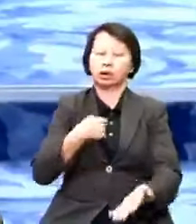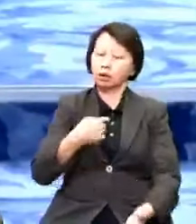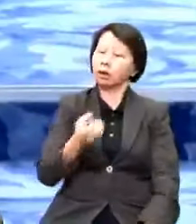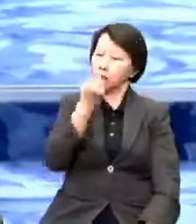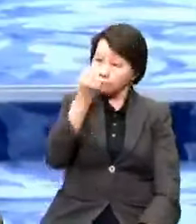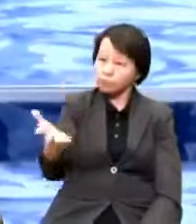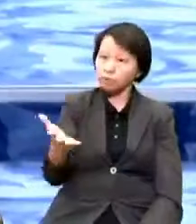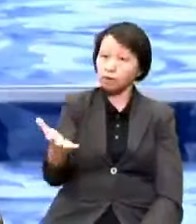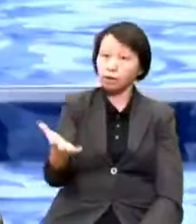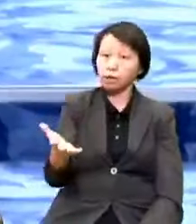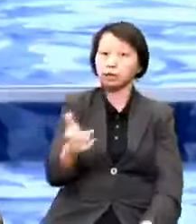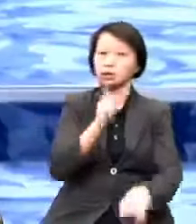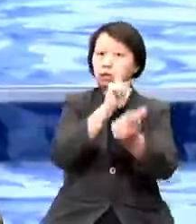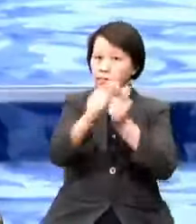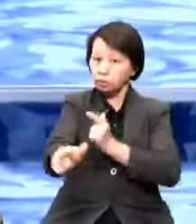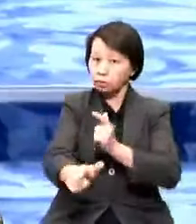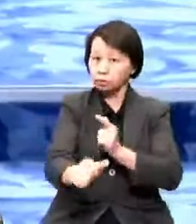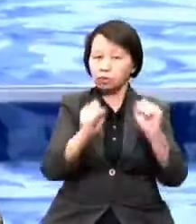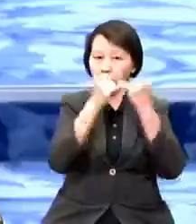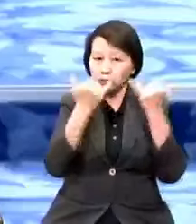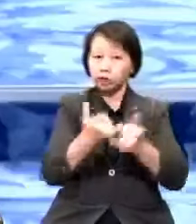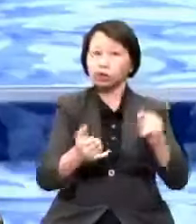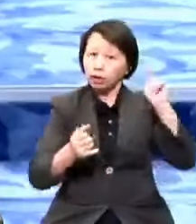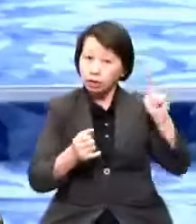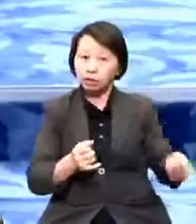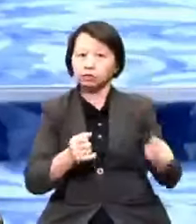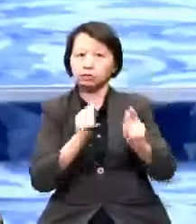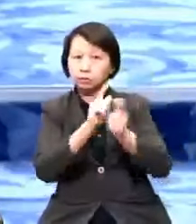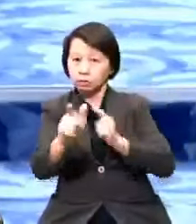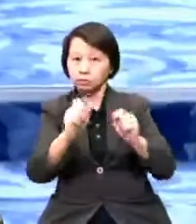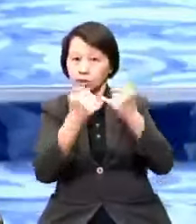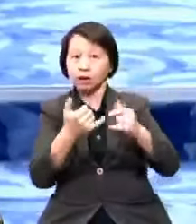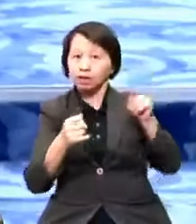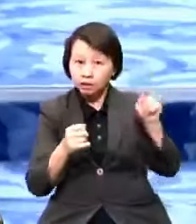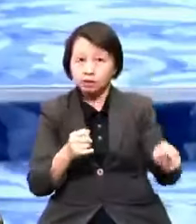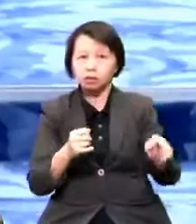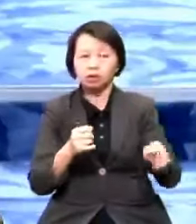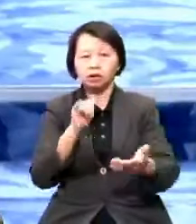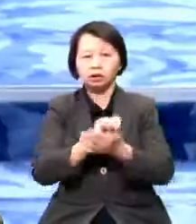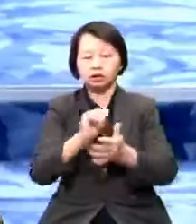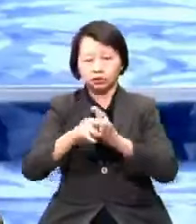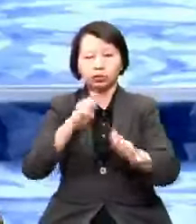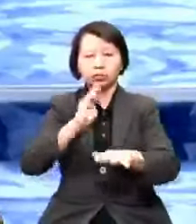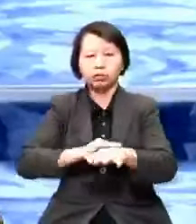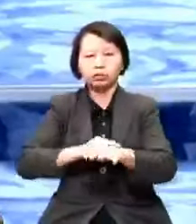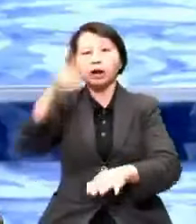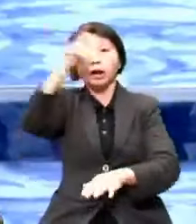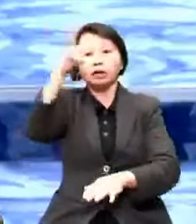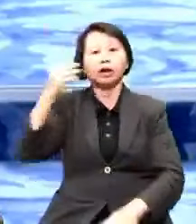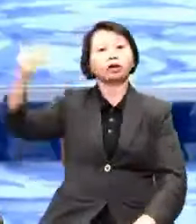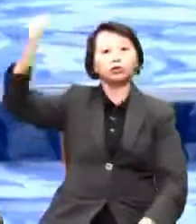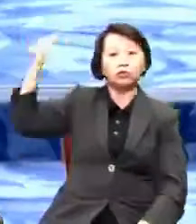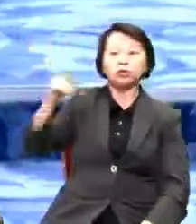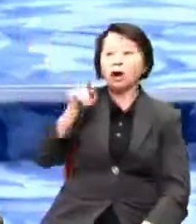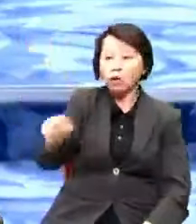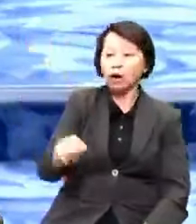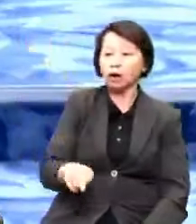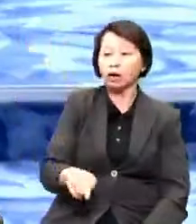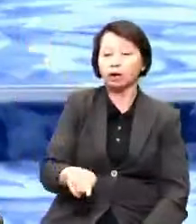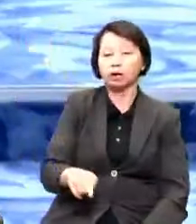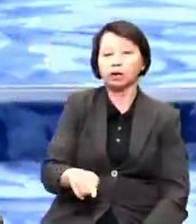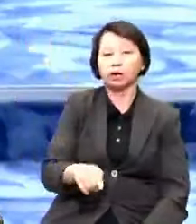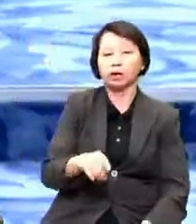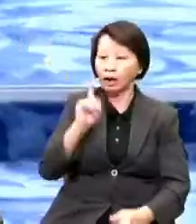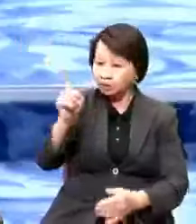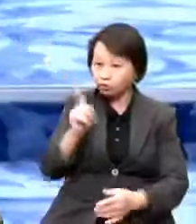bagitahu kelulusan kepada Syarikat itu adalah semasa kerajaan terdahulu satu semasa itu